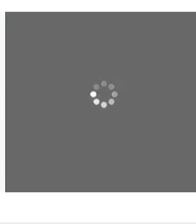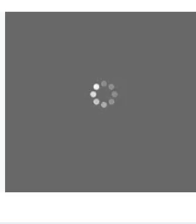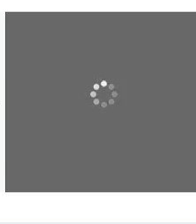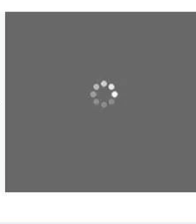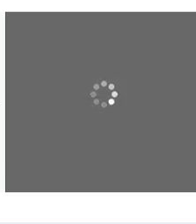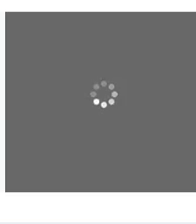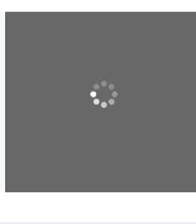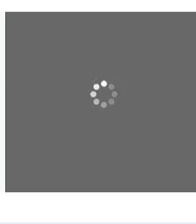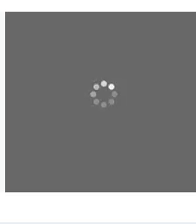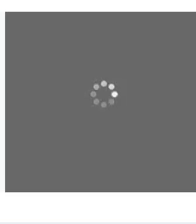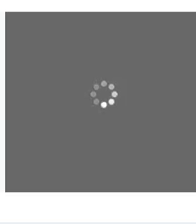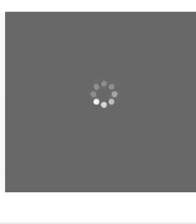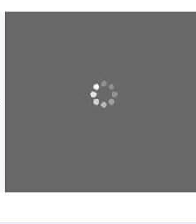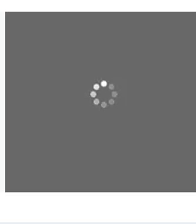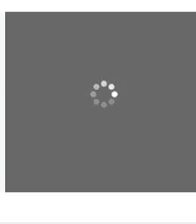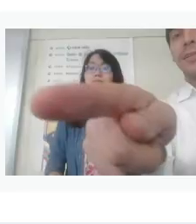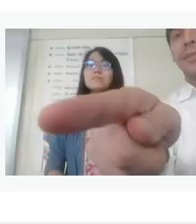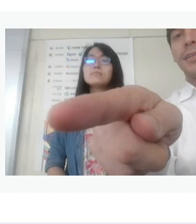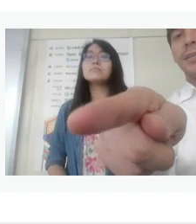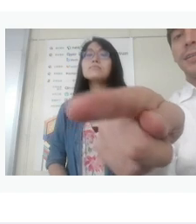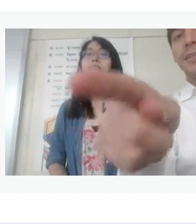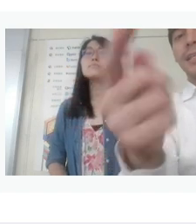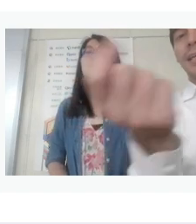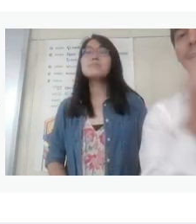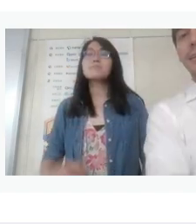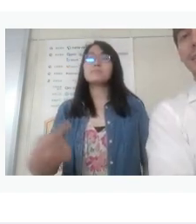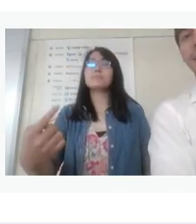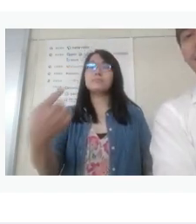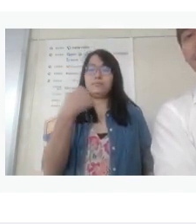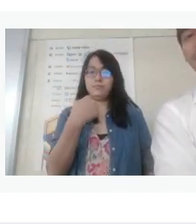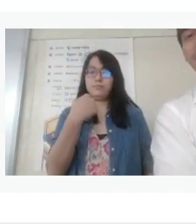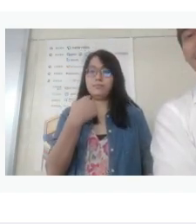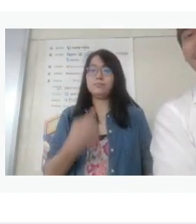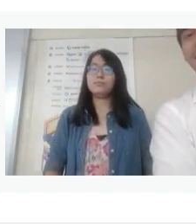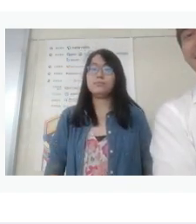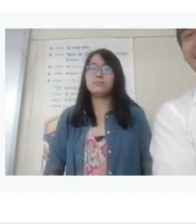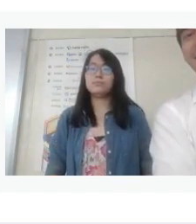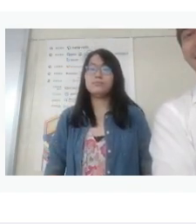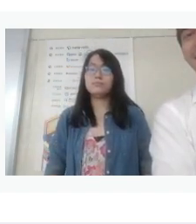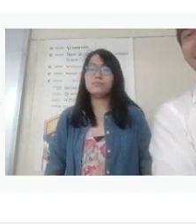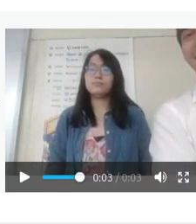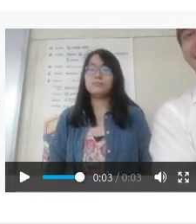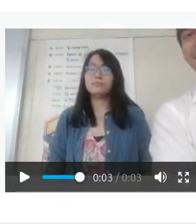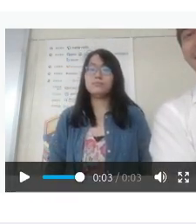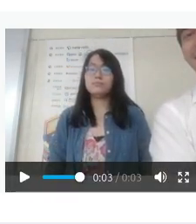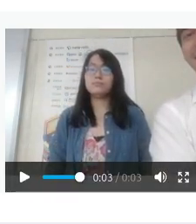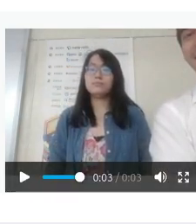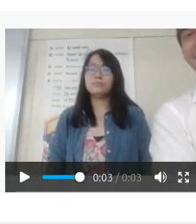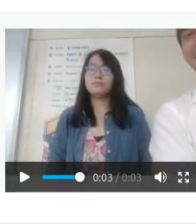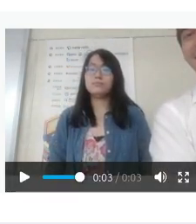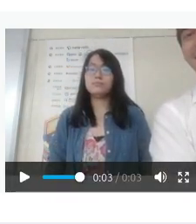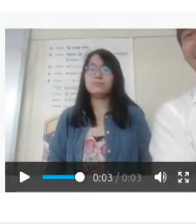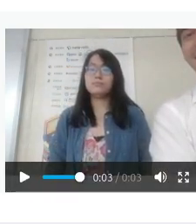我们在这边一样的，检查看看好不好 ？OK。